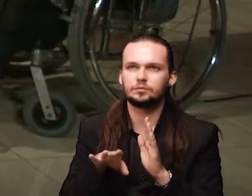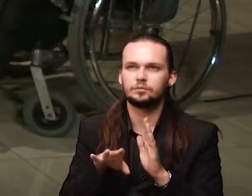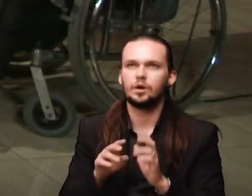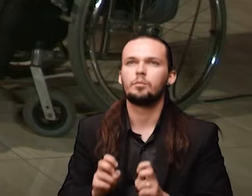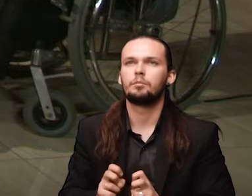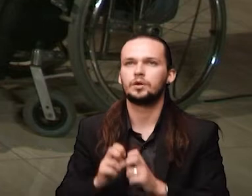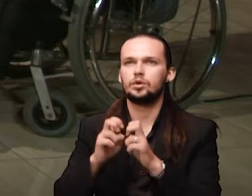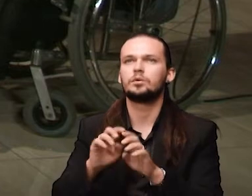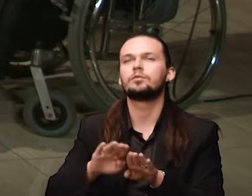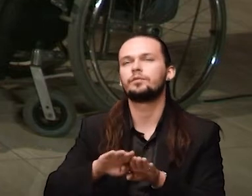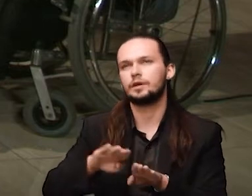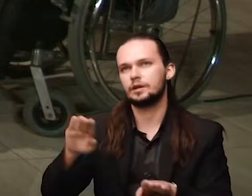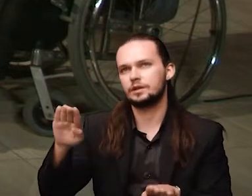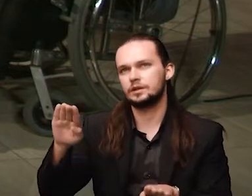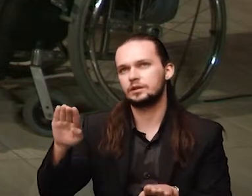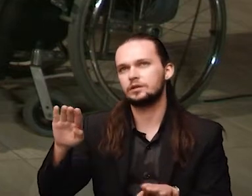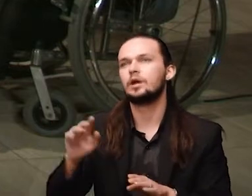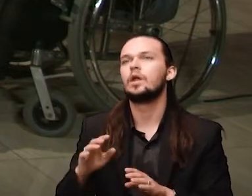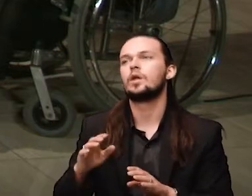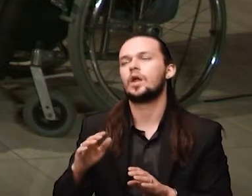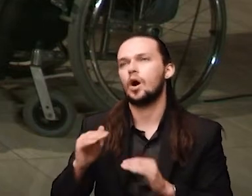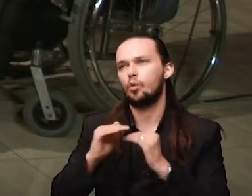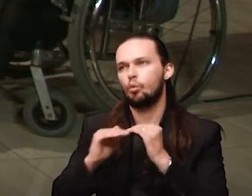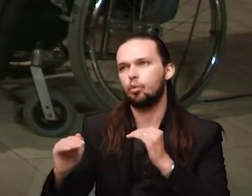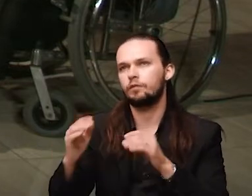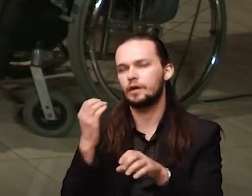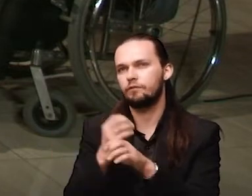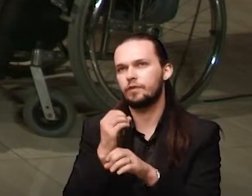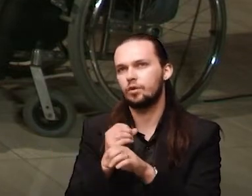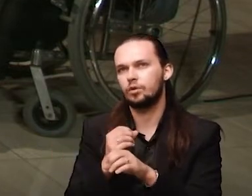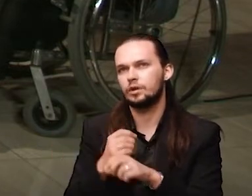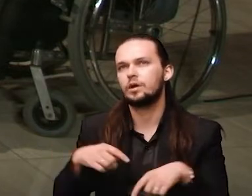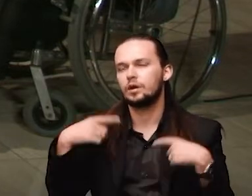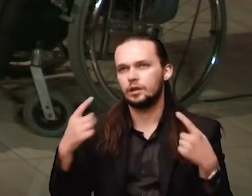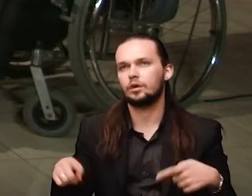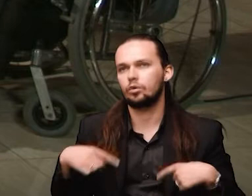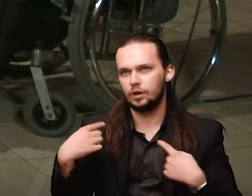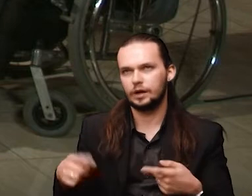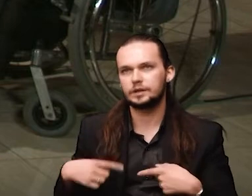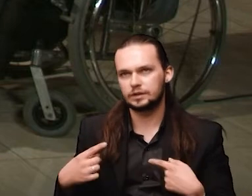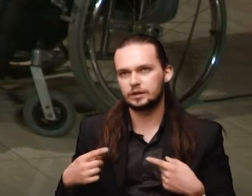подъемов въезды платформа находится на уровне вагона. То есть въезд на коляске